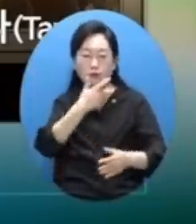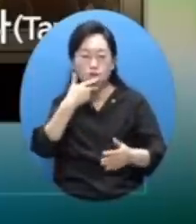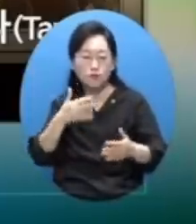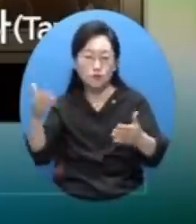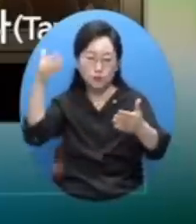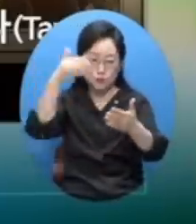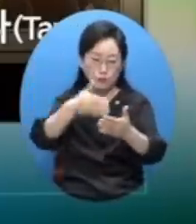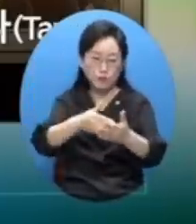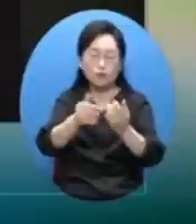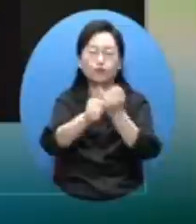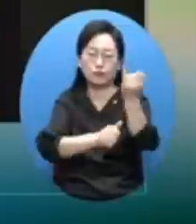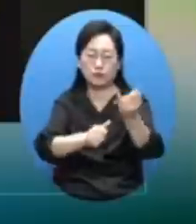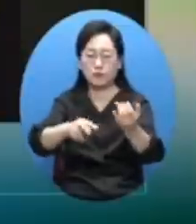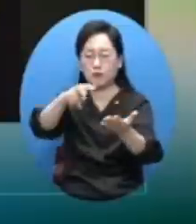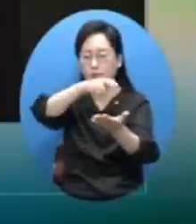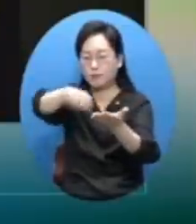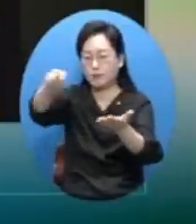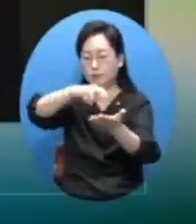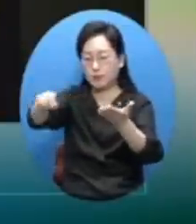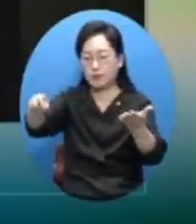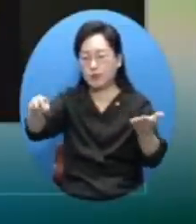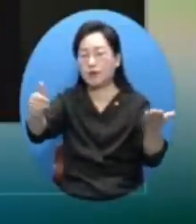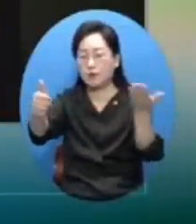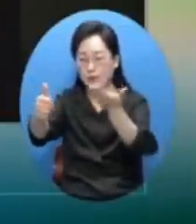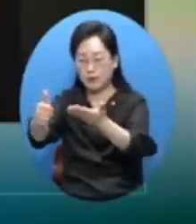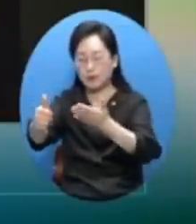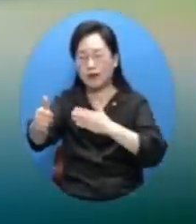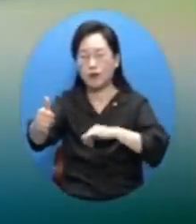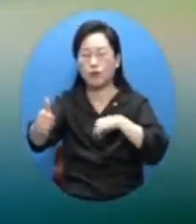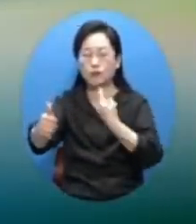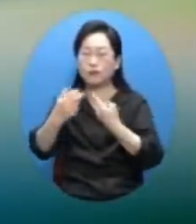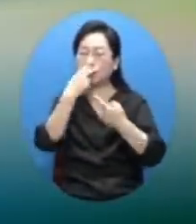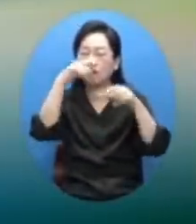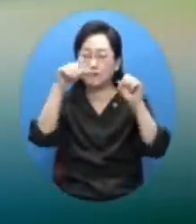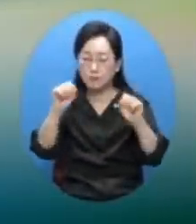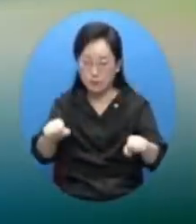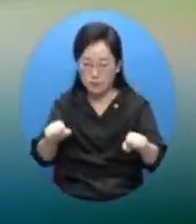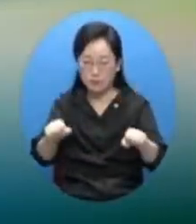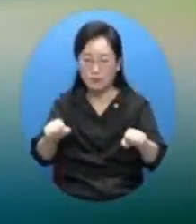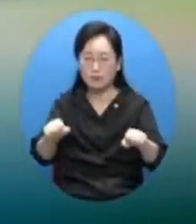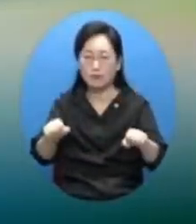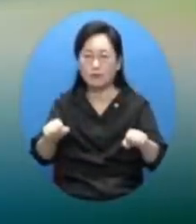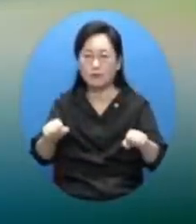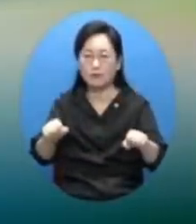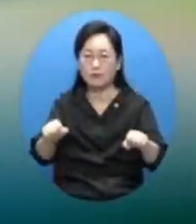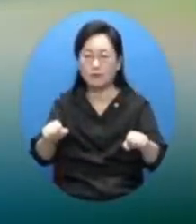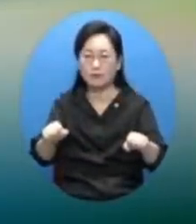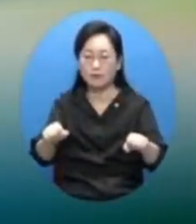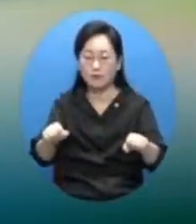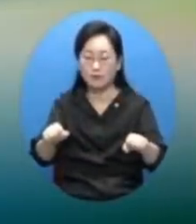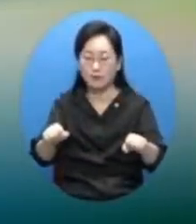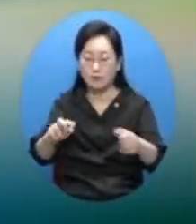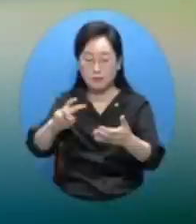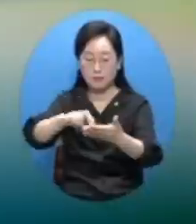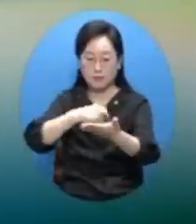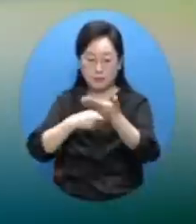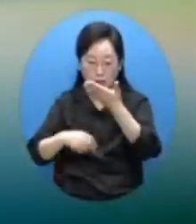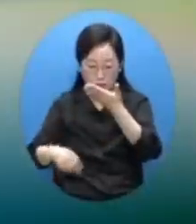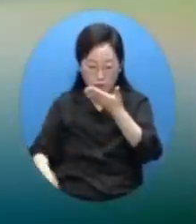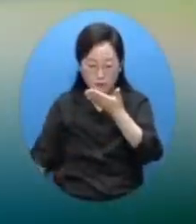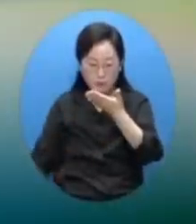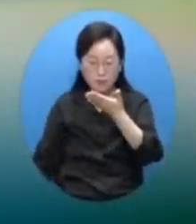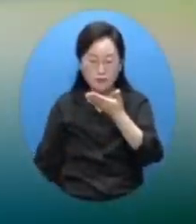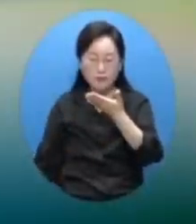부인이 보낸 정보를 받았습니다 혼자 살아남았음 세이브도 올라온이 비보를 듣고